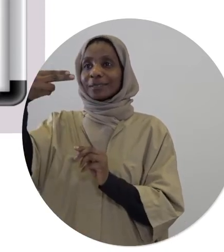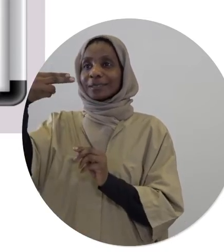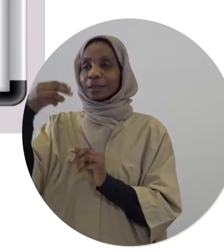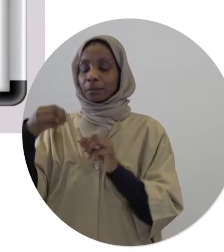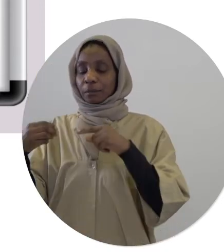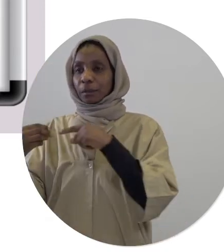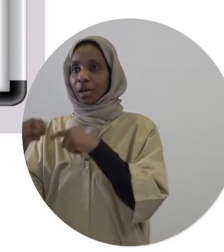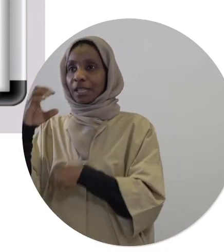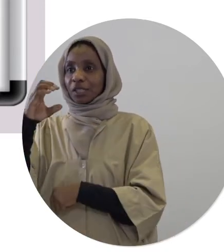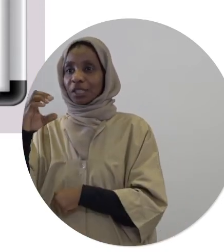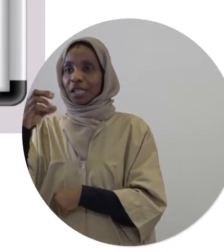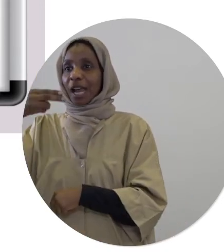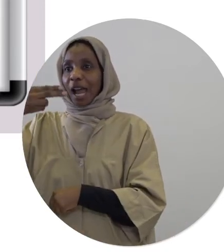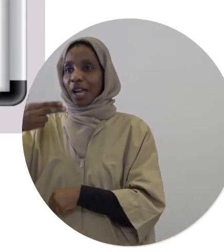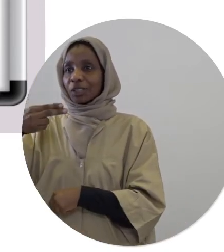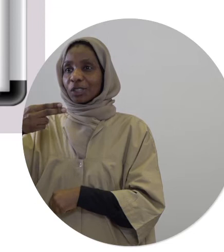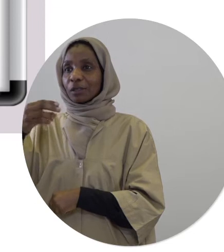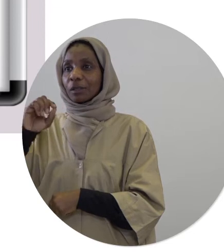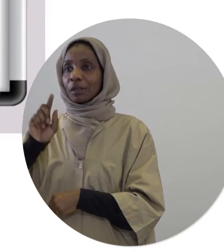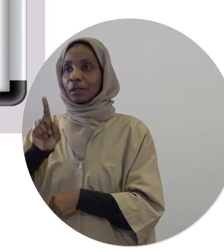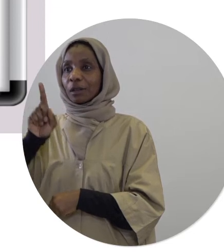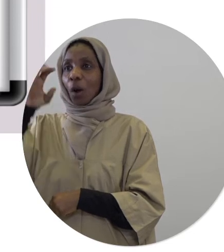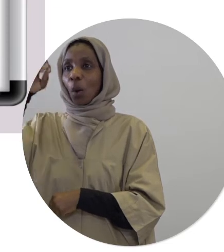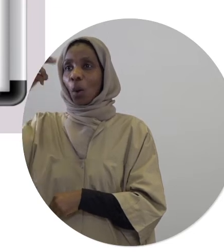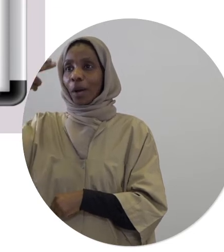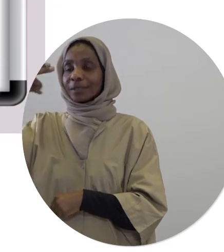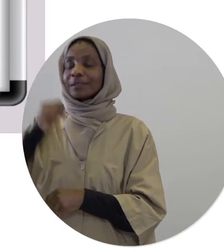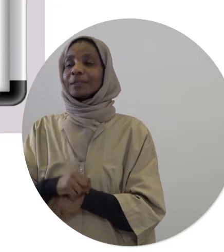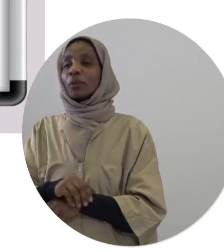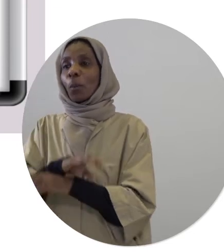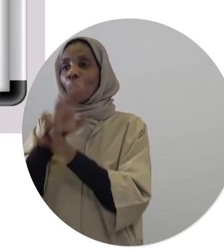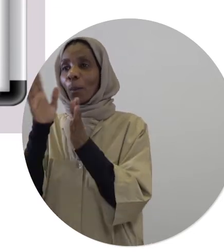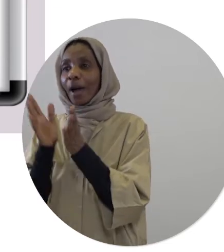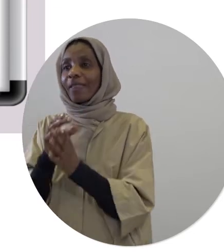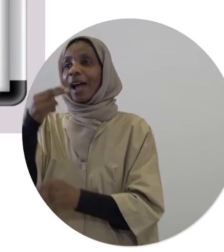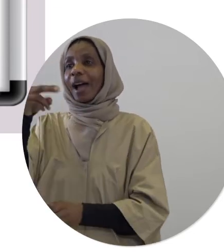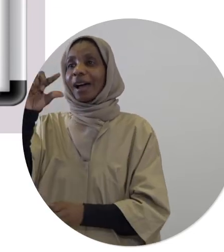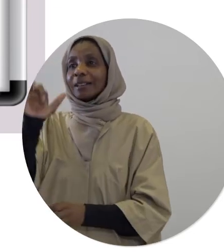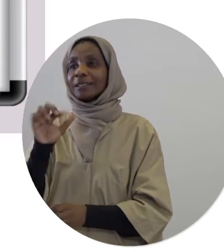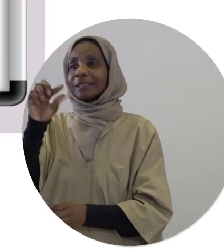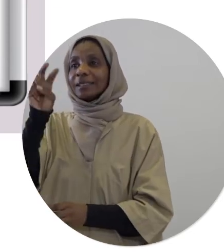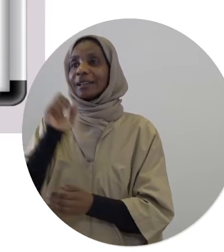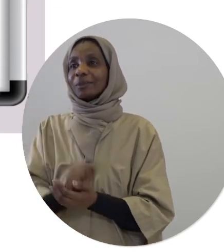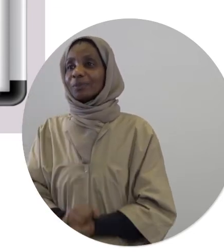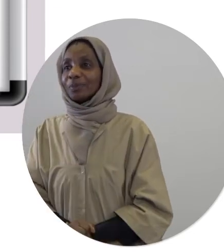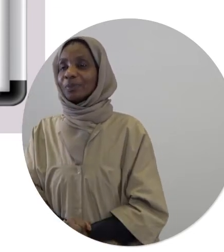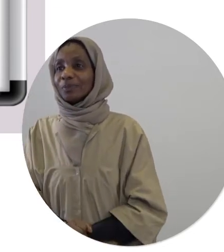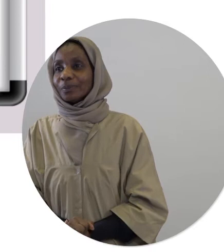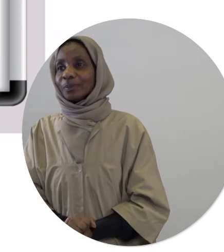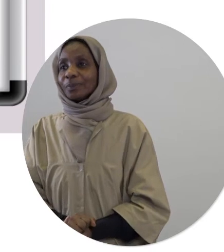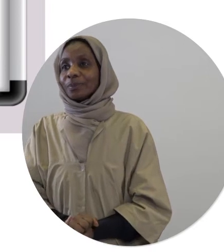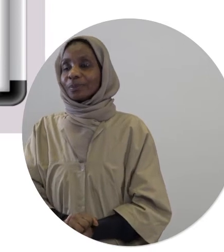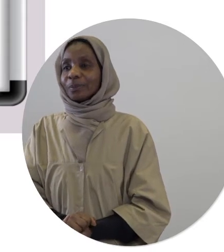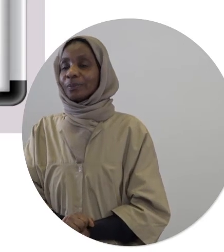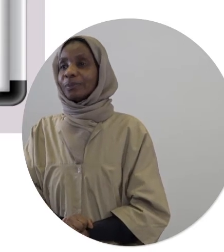1-2-3 بروبان ثلاثي أول أو الجلسترول، وسنكتفي بدراسة